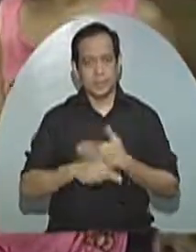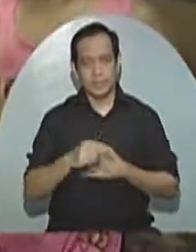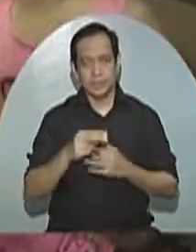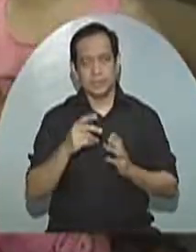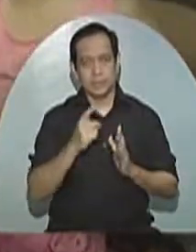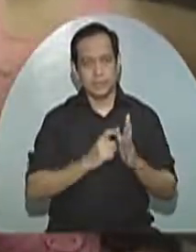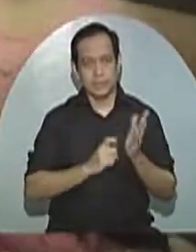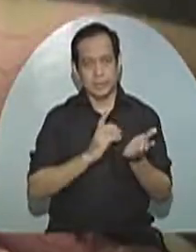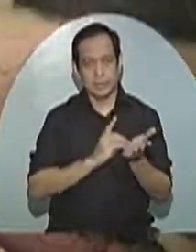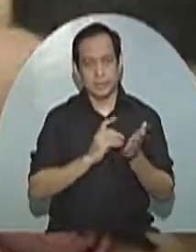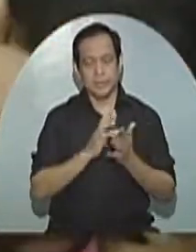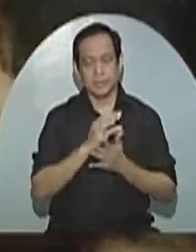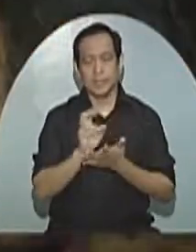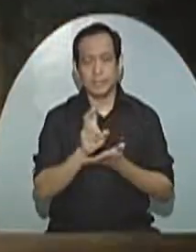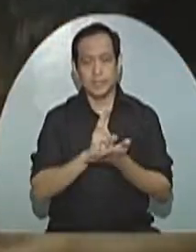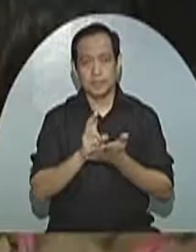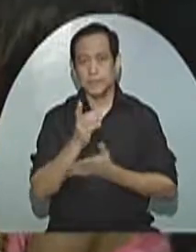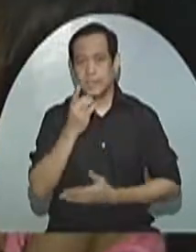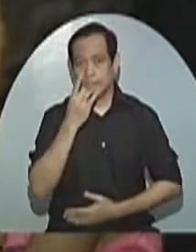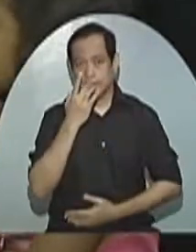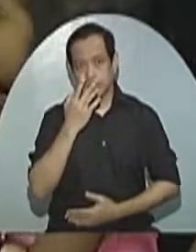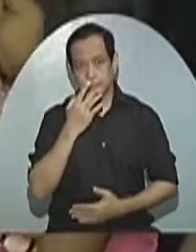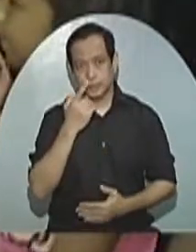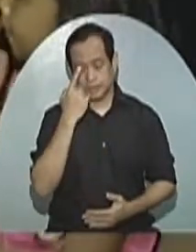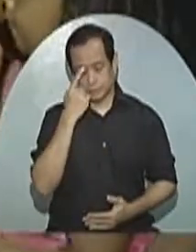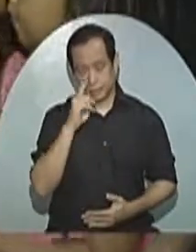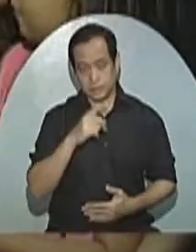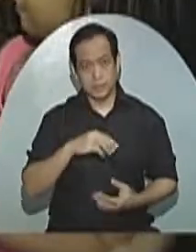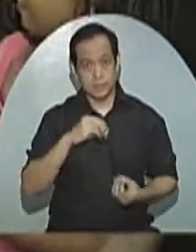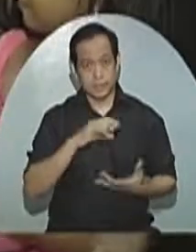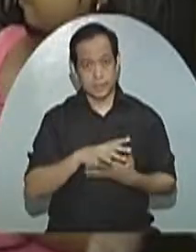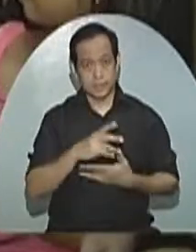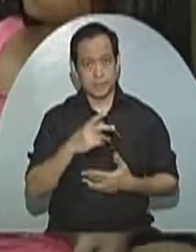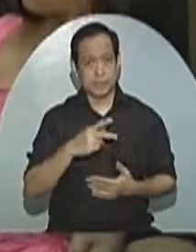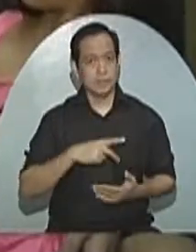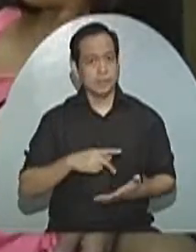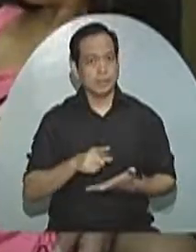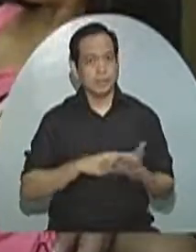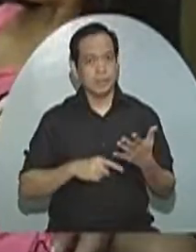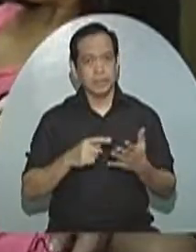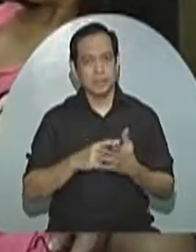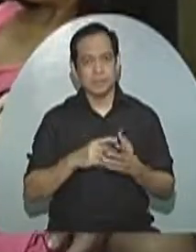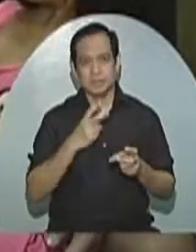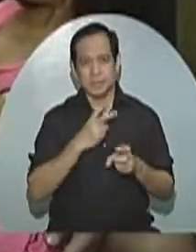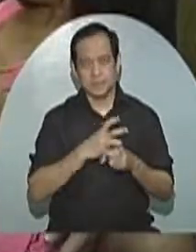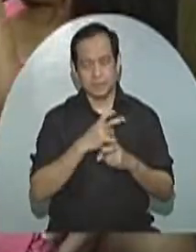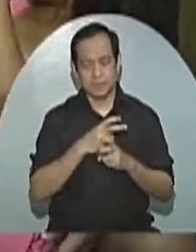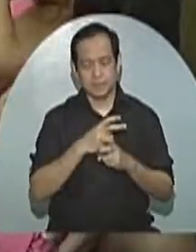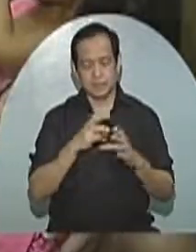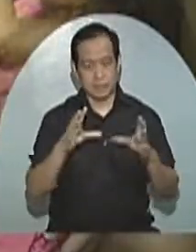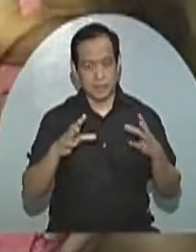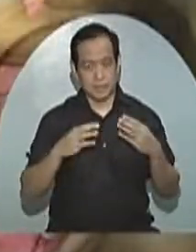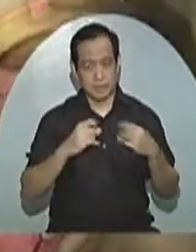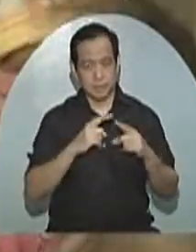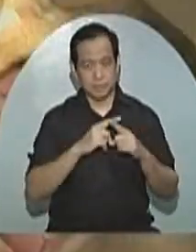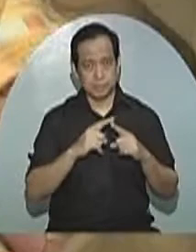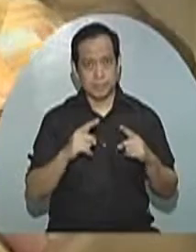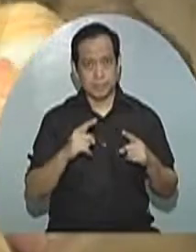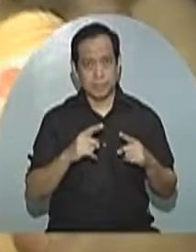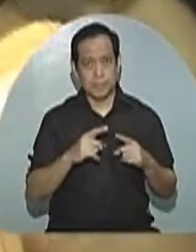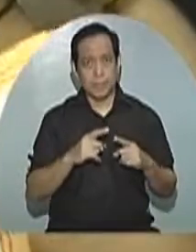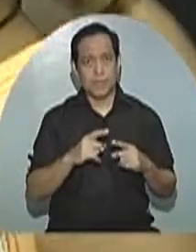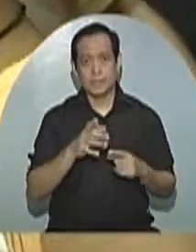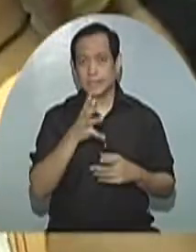iniinom na bitamina para sa inang nagbubuntis. Mahirap man paniwalaan, tinanggap na lamang ni Diana